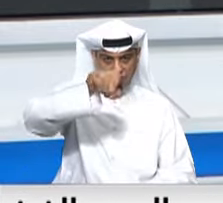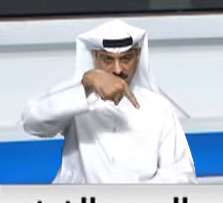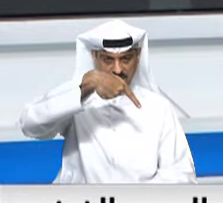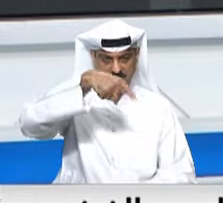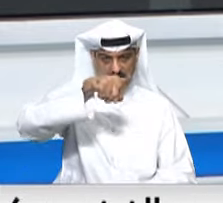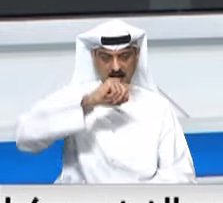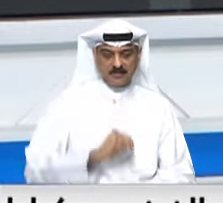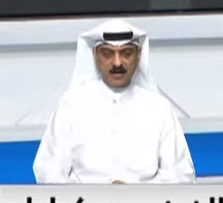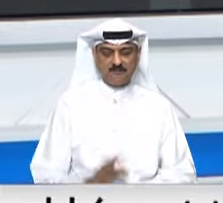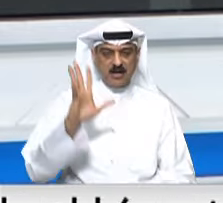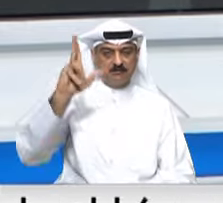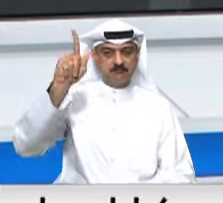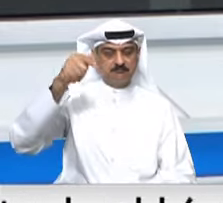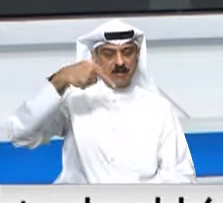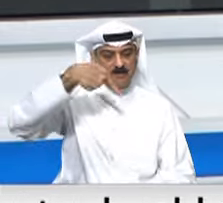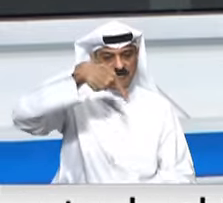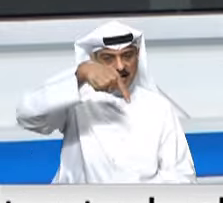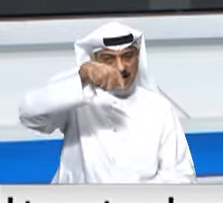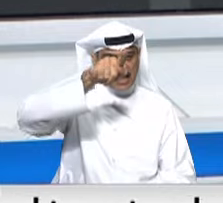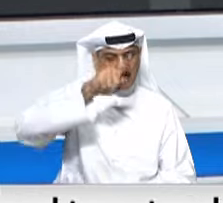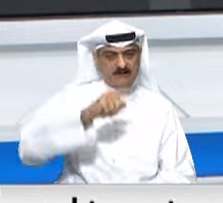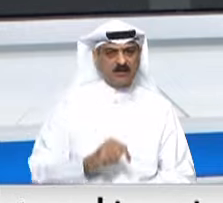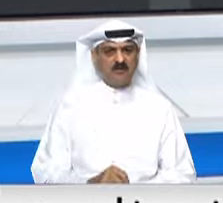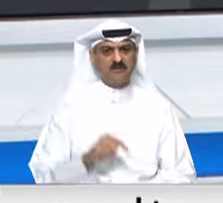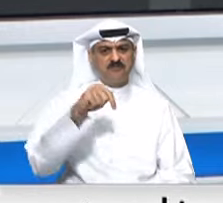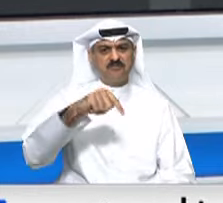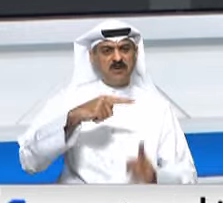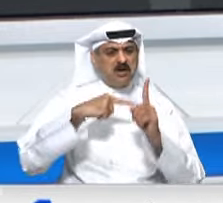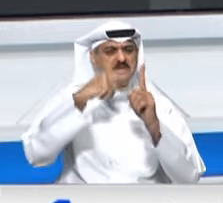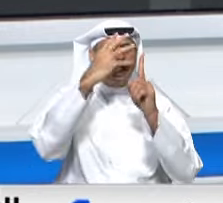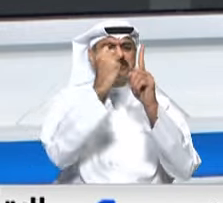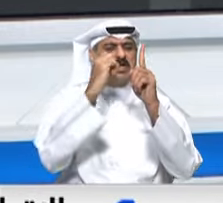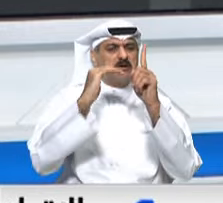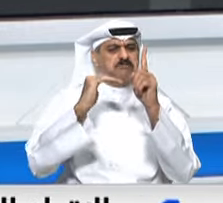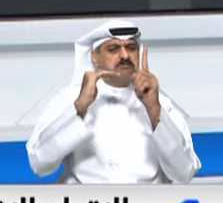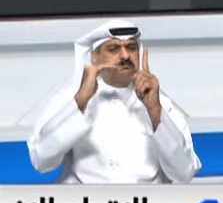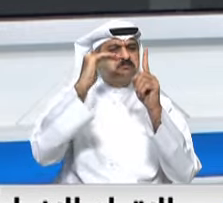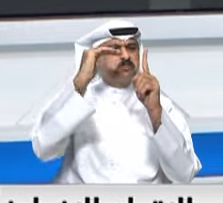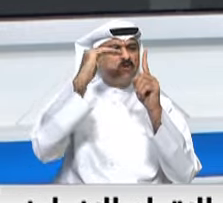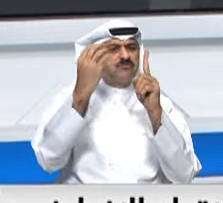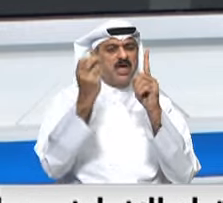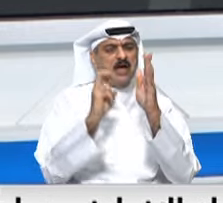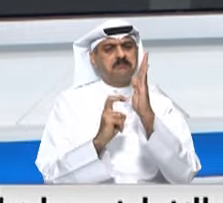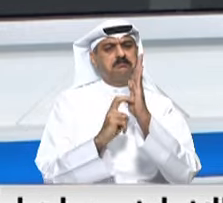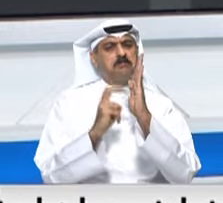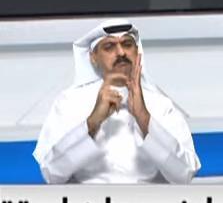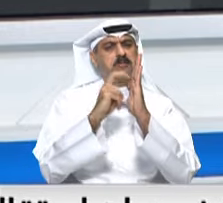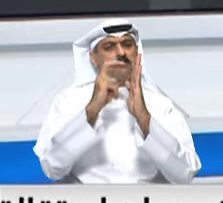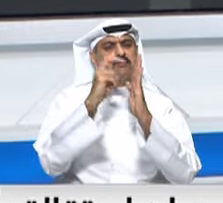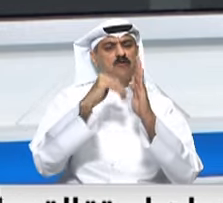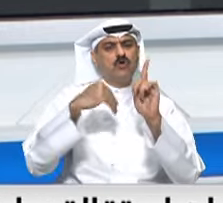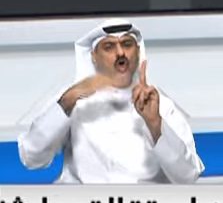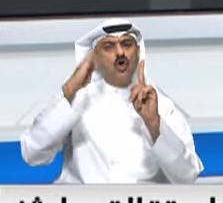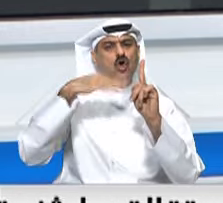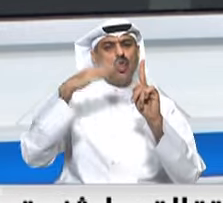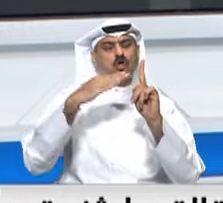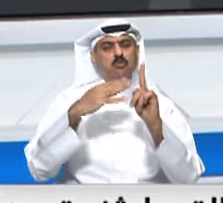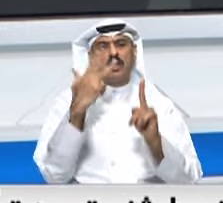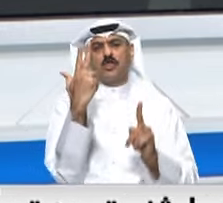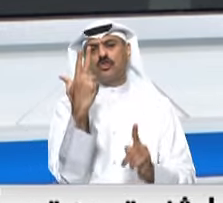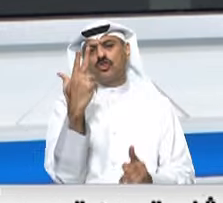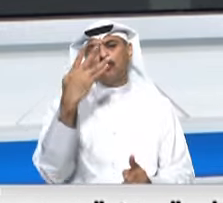الطقس المتوقع باذن الله خلال الايام الخمسه القادمه ارتفاع اكبر في درجات الحراره متوقع خلال الايام القادمه العظمى تتراوح ما بين ال